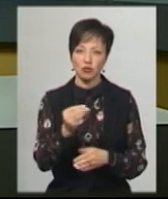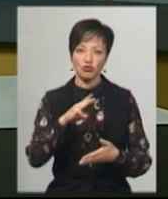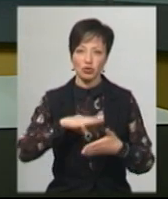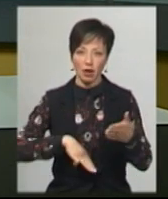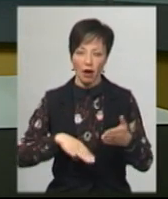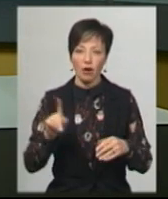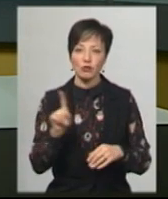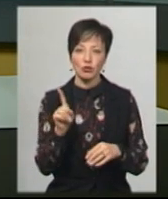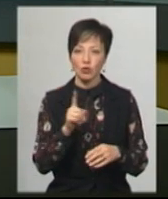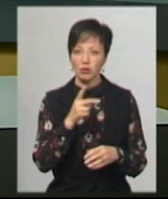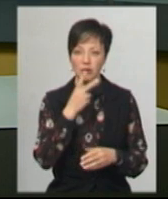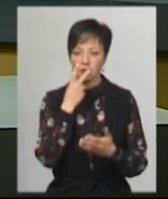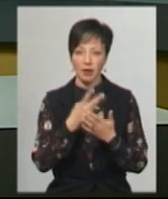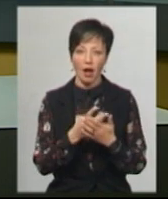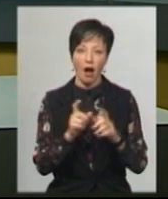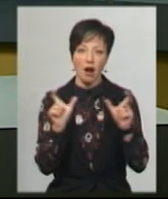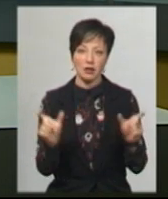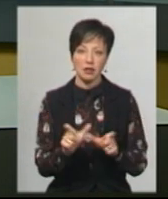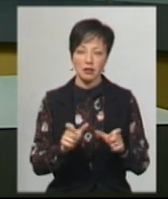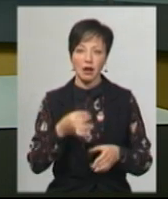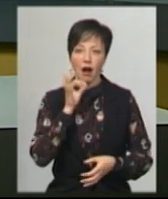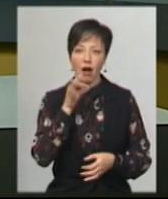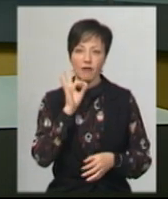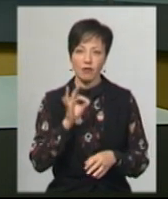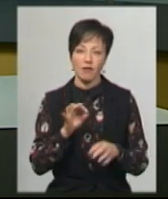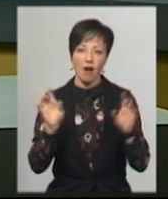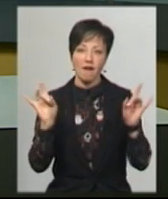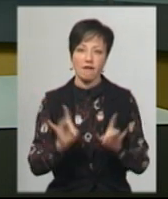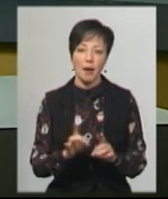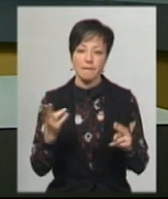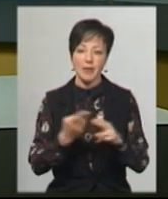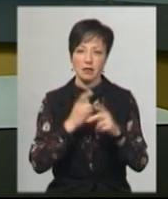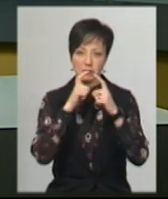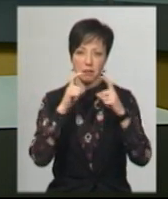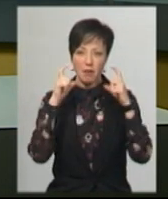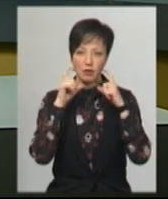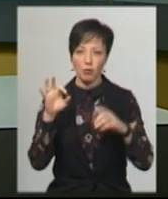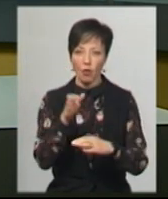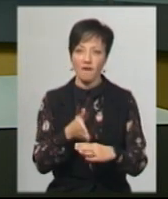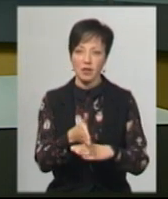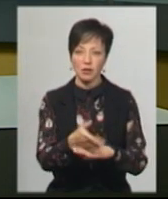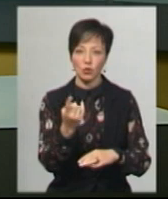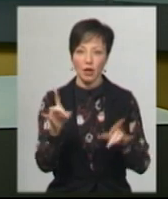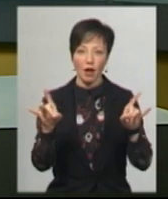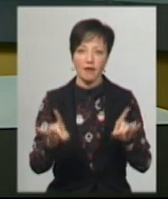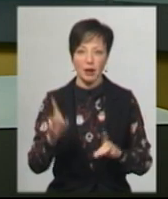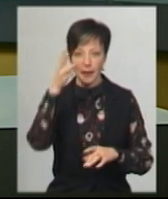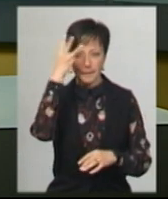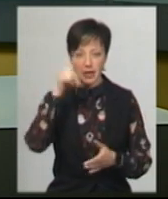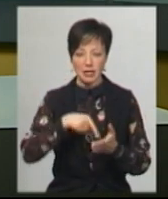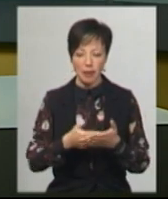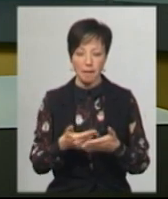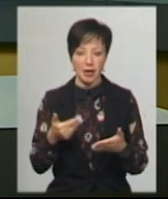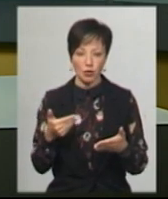те, що попри карантин пив каву у приміщенні кафе і був без маски. Йдеться про візит до однієї з кав'ярень Хмельницьку